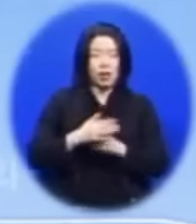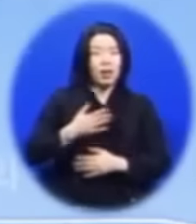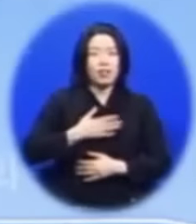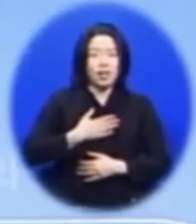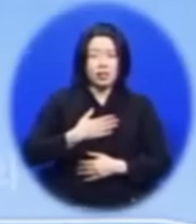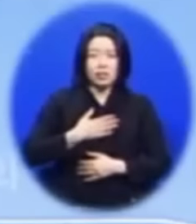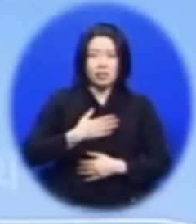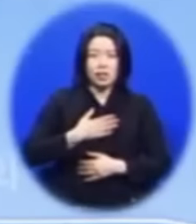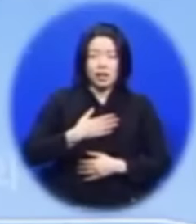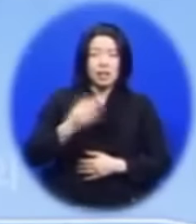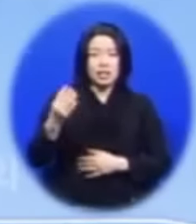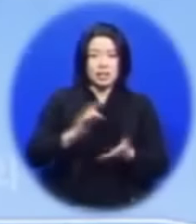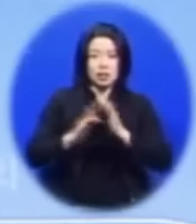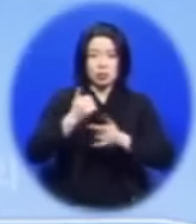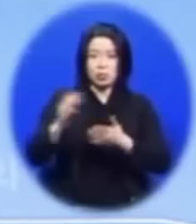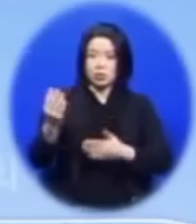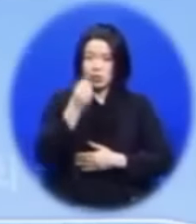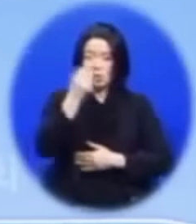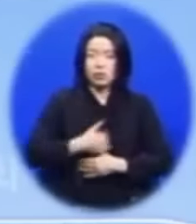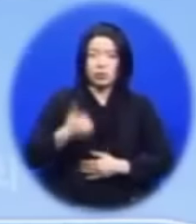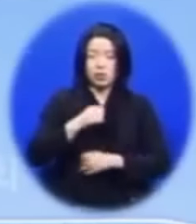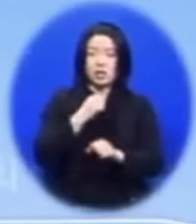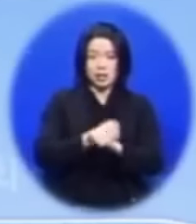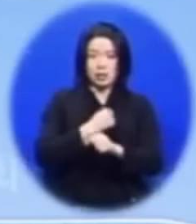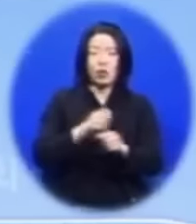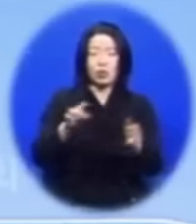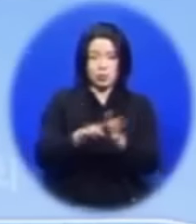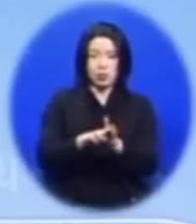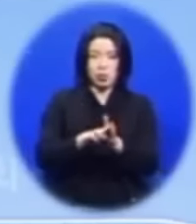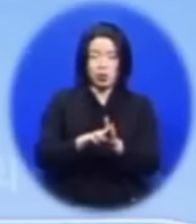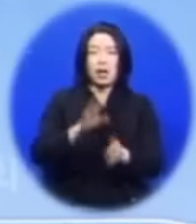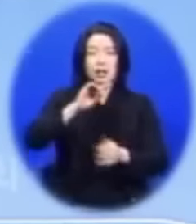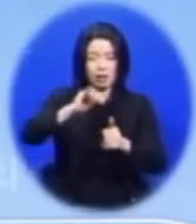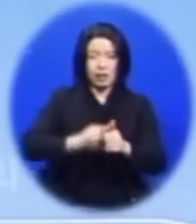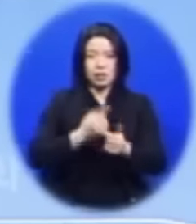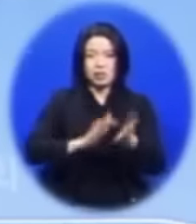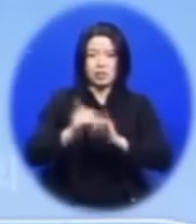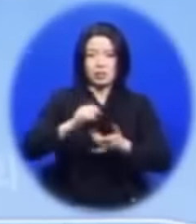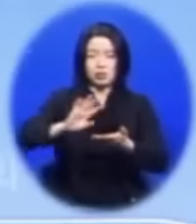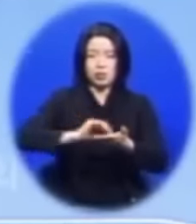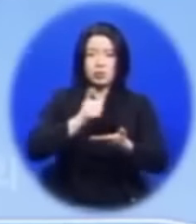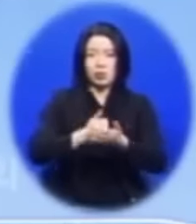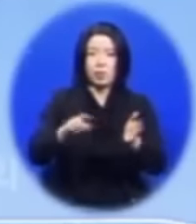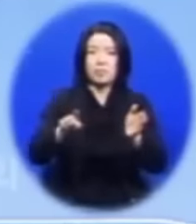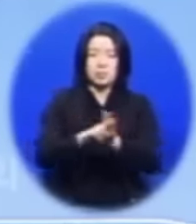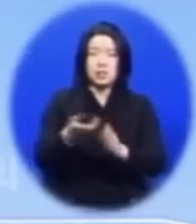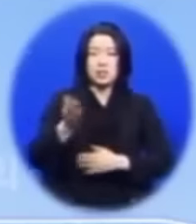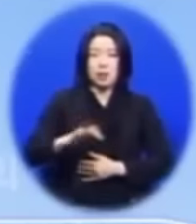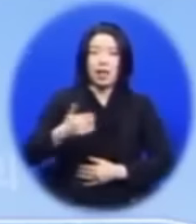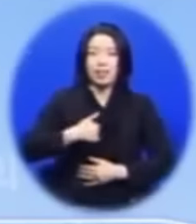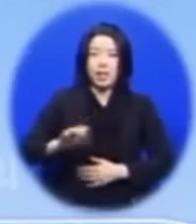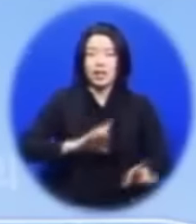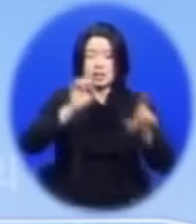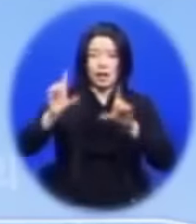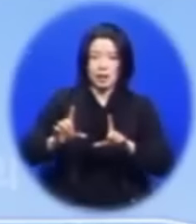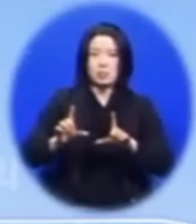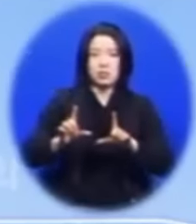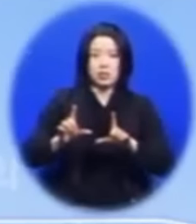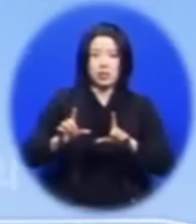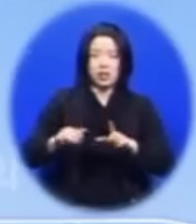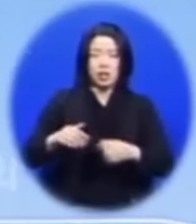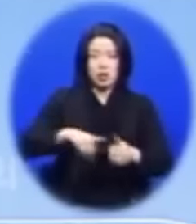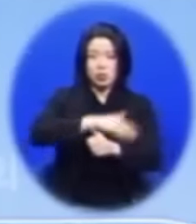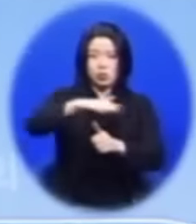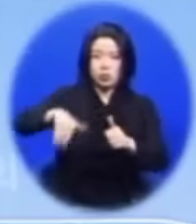예수님은 성육신 하셨다고 믿고 나는 당연히 예수님 그리스도라고 믿지만 내 삶은